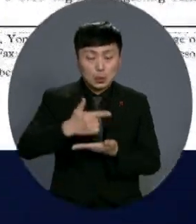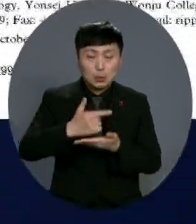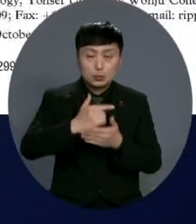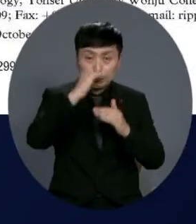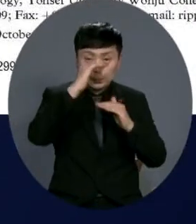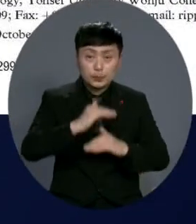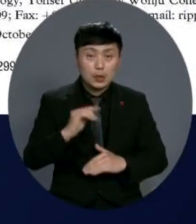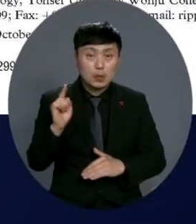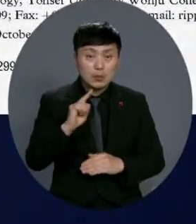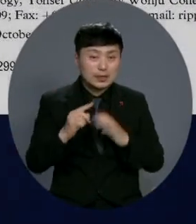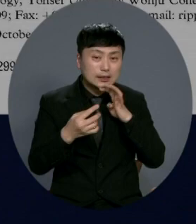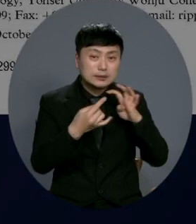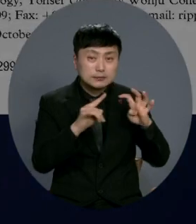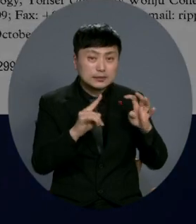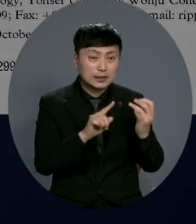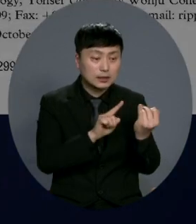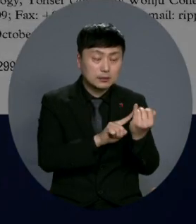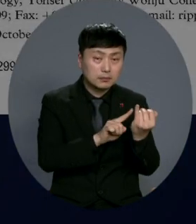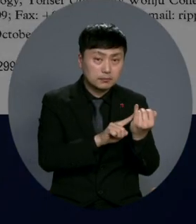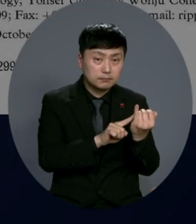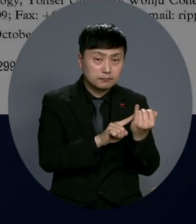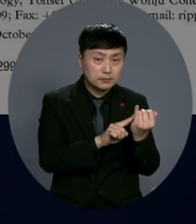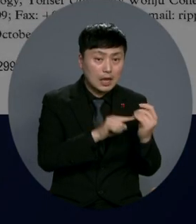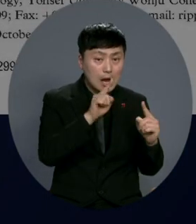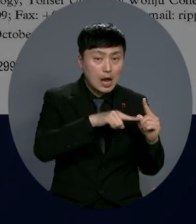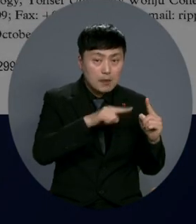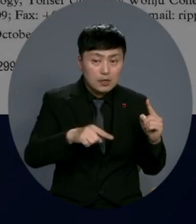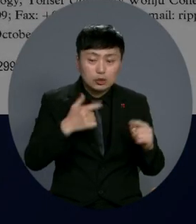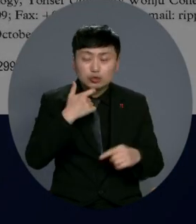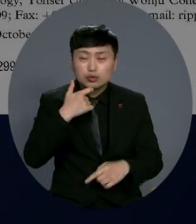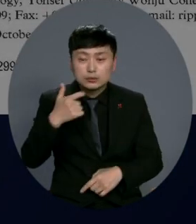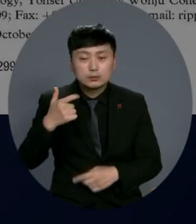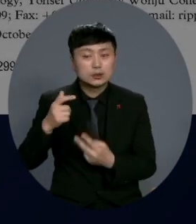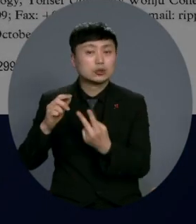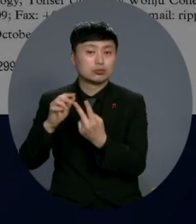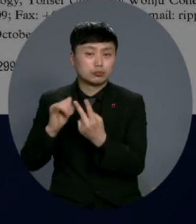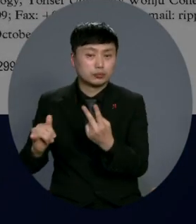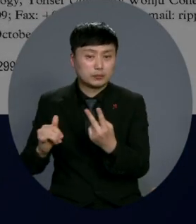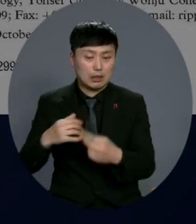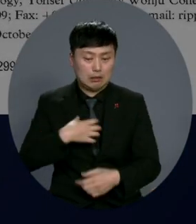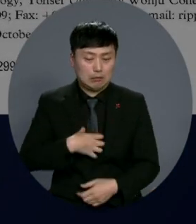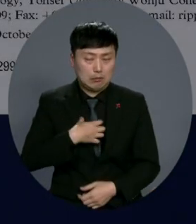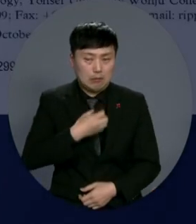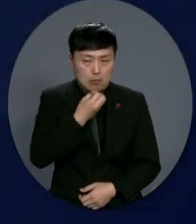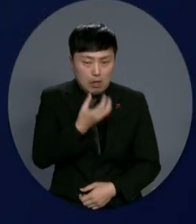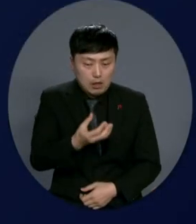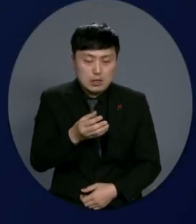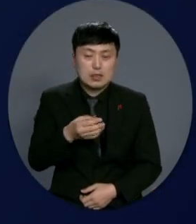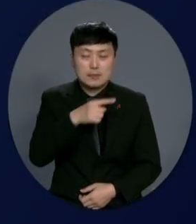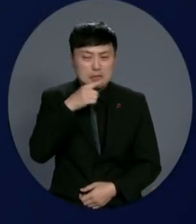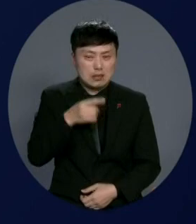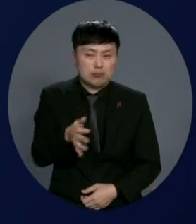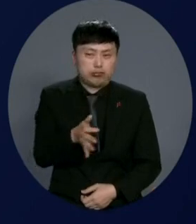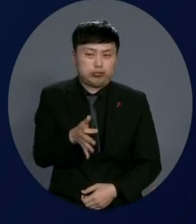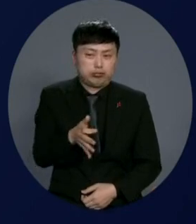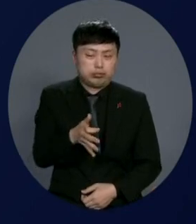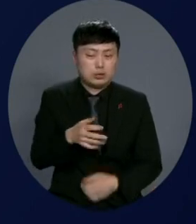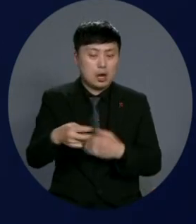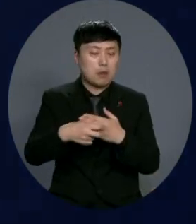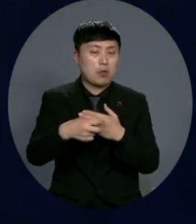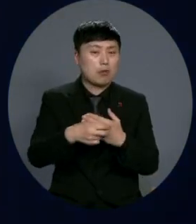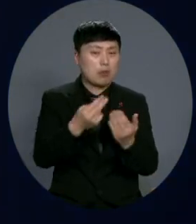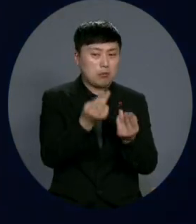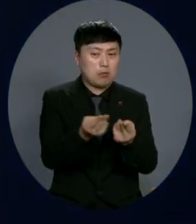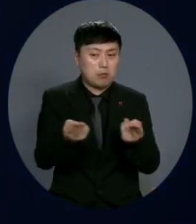보면 40대 여성 1명과 60대 남성 2명이 같은 시기 구토와 혈뇨 증상으로 입원했습니다.